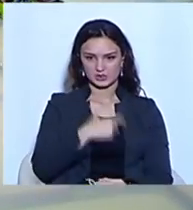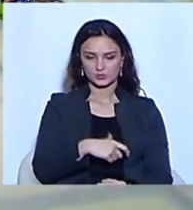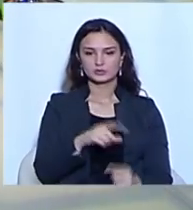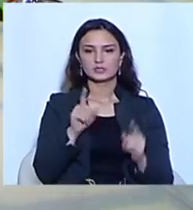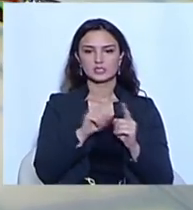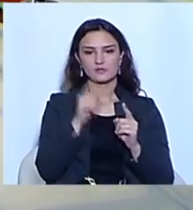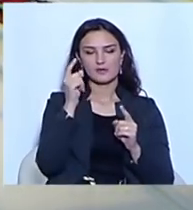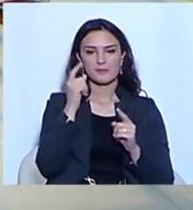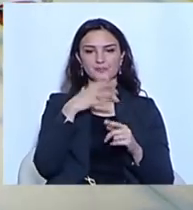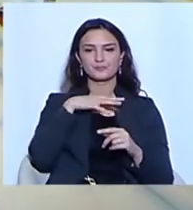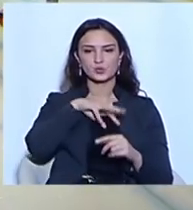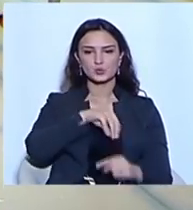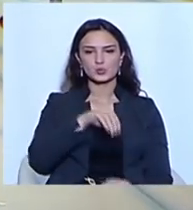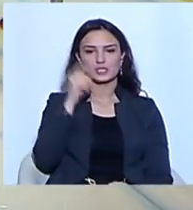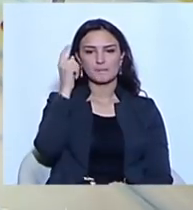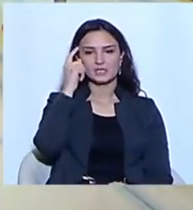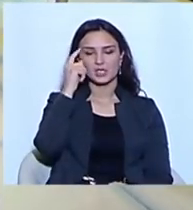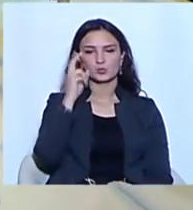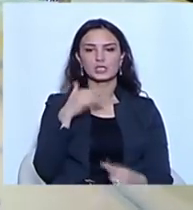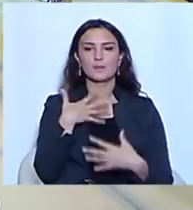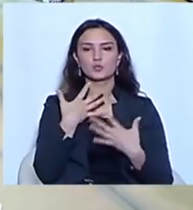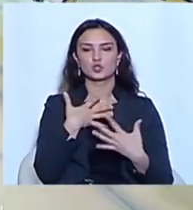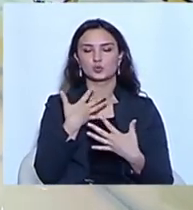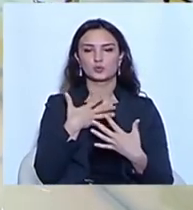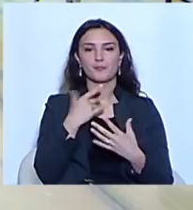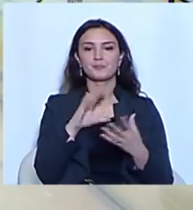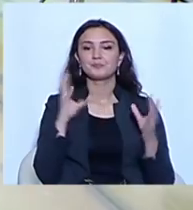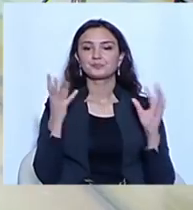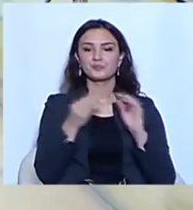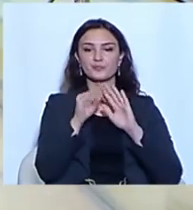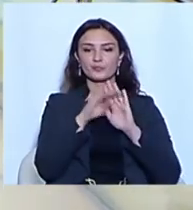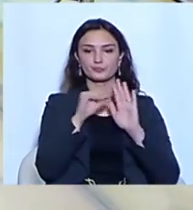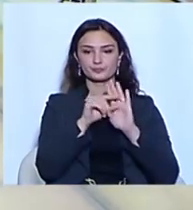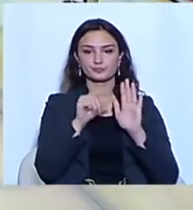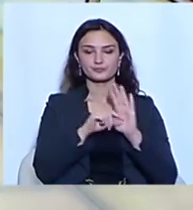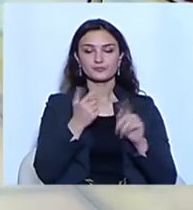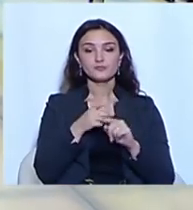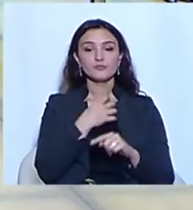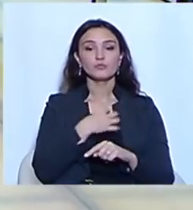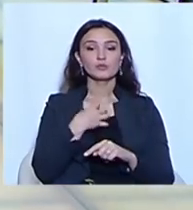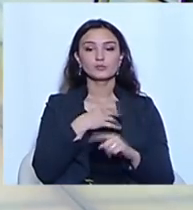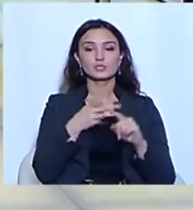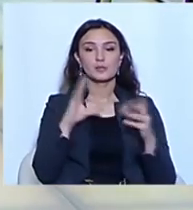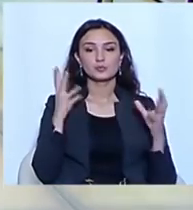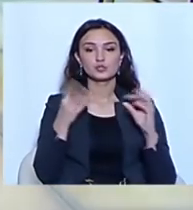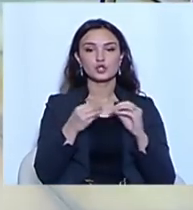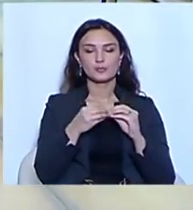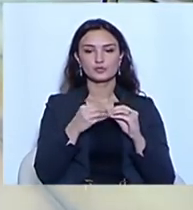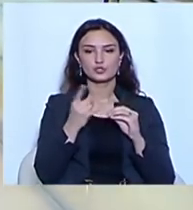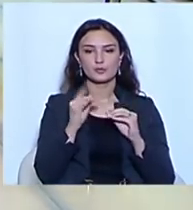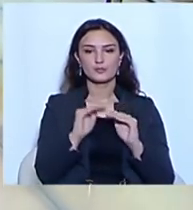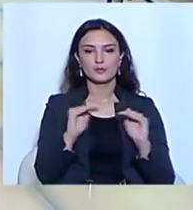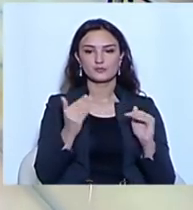ასევე მენტალური, სულიერი, ემოციური და ასე შემდეგ. ყველა ეს კომპონენტი ძალიან მნიშვნელოვანია, იმიტომ რომ საბოლოო ჯამში განსაზღვრავს